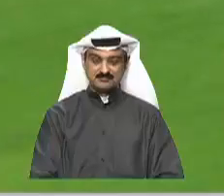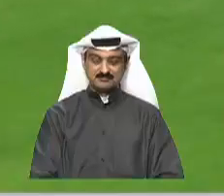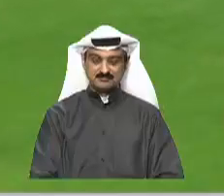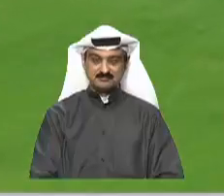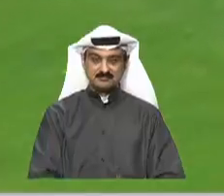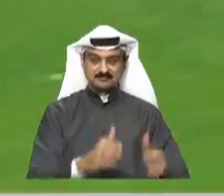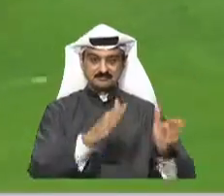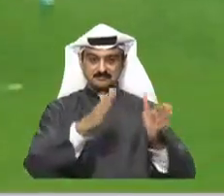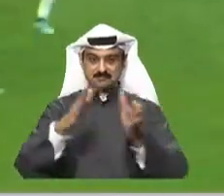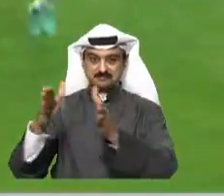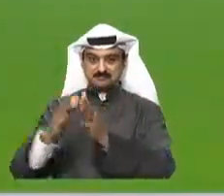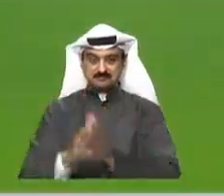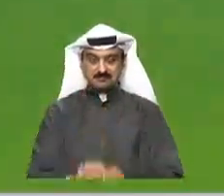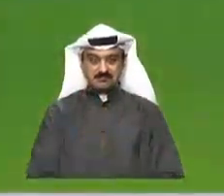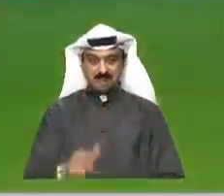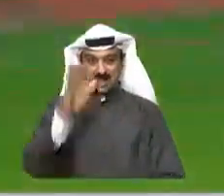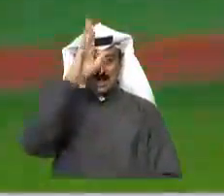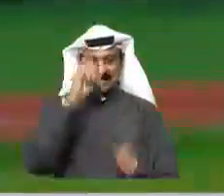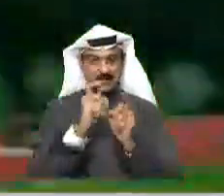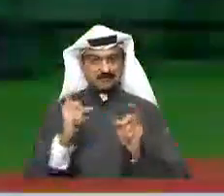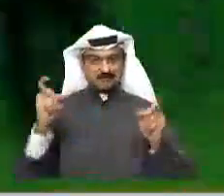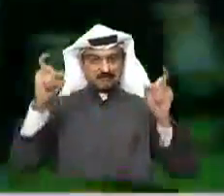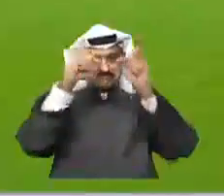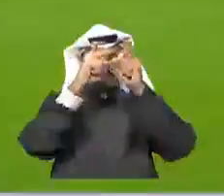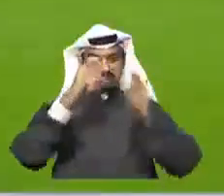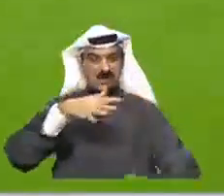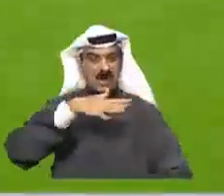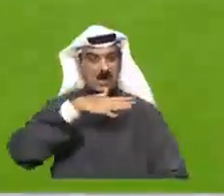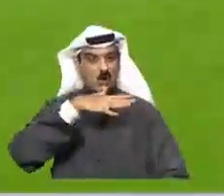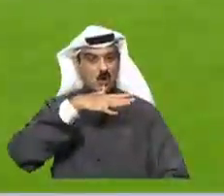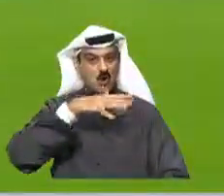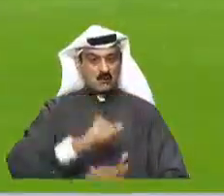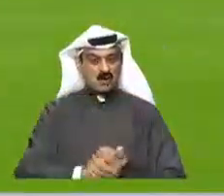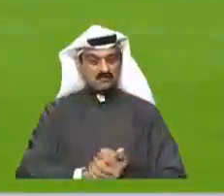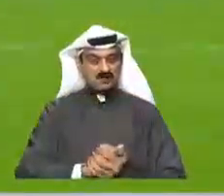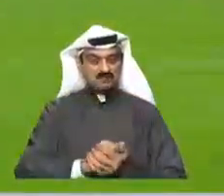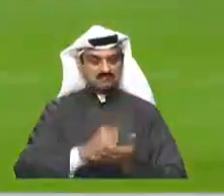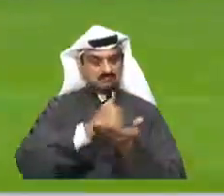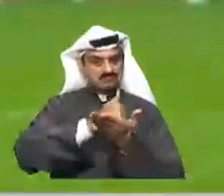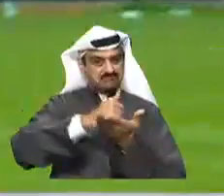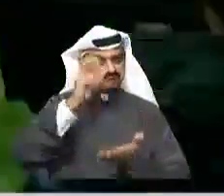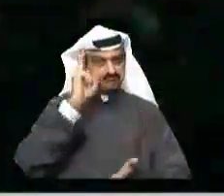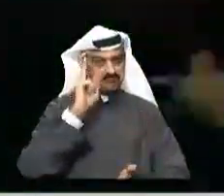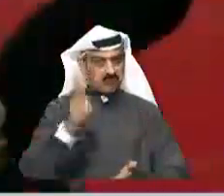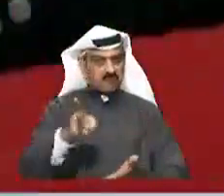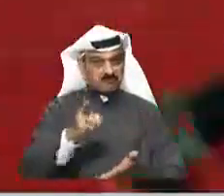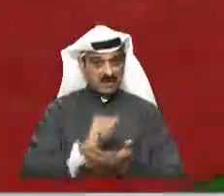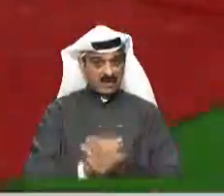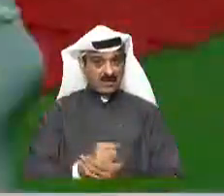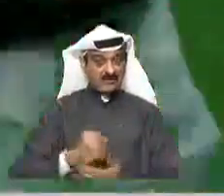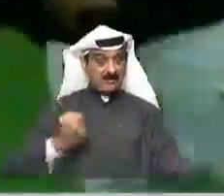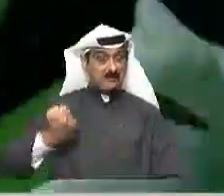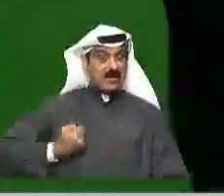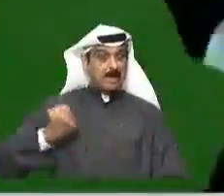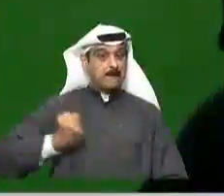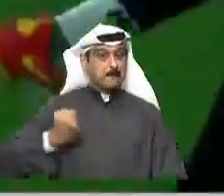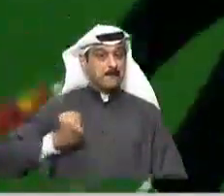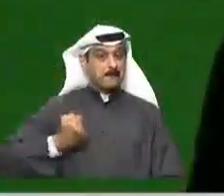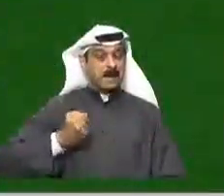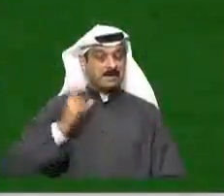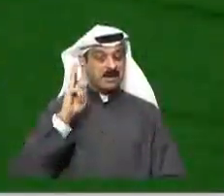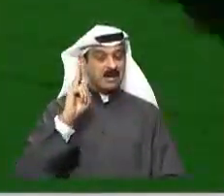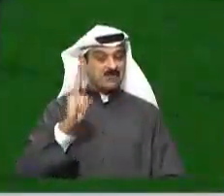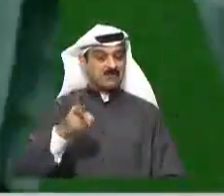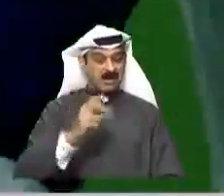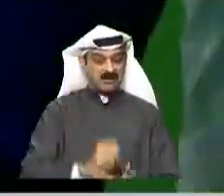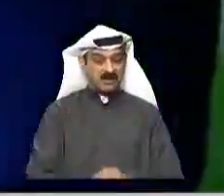وسيضرب العراق موعدا في نهائي البطولة مع المنتخب العماني الذي تمكن من اقتناص بطاقة التأهل من حامل اللقب شقيق المنتخب